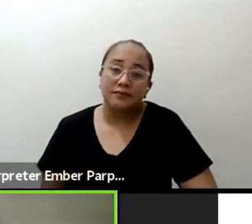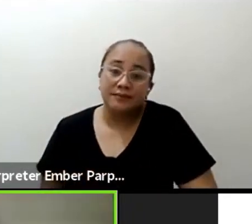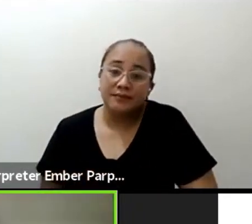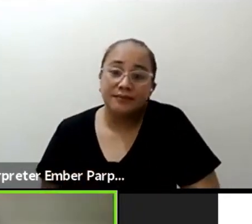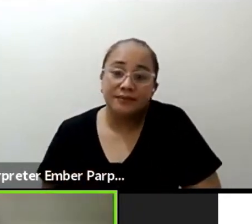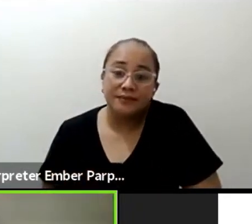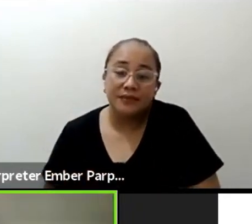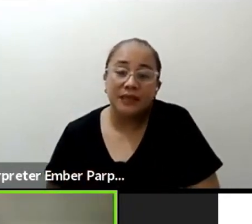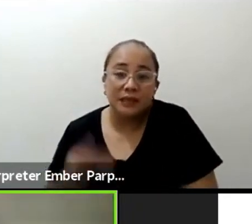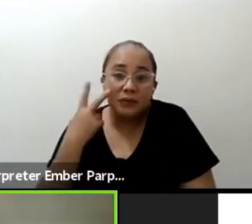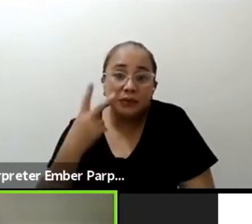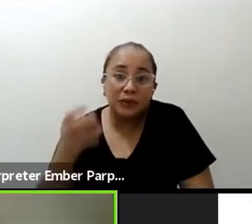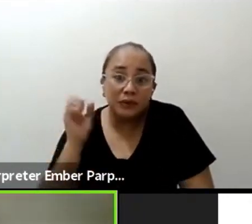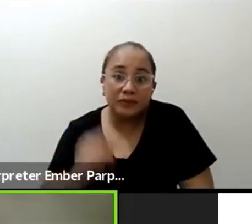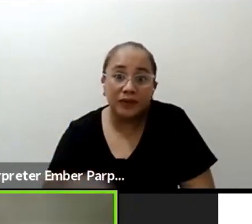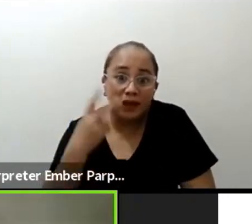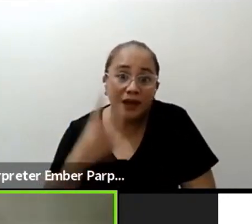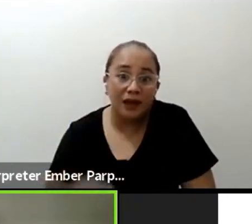Mike, nakikita ba ninyo?